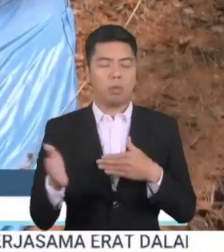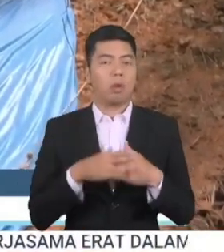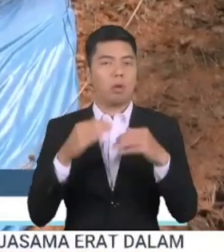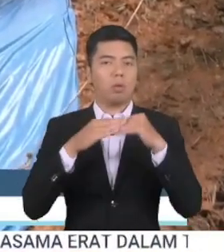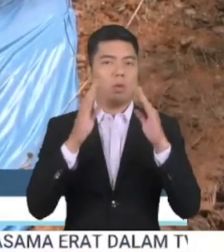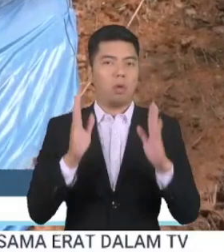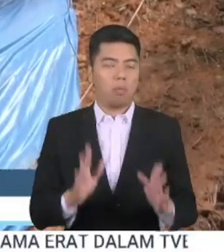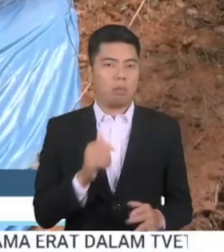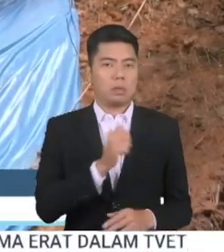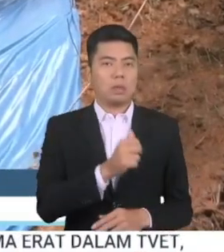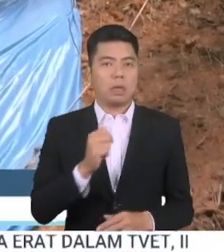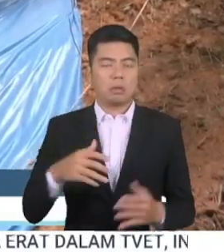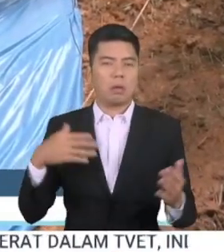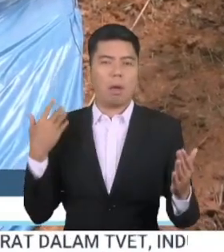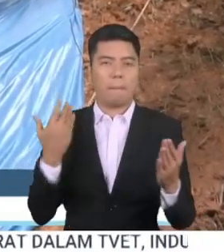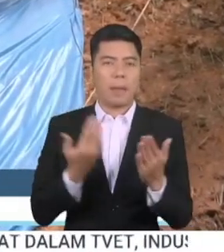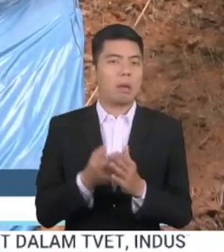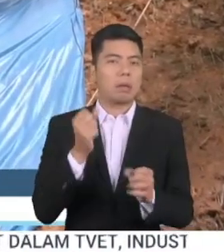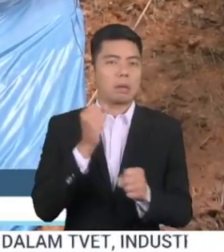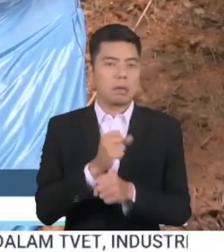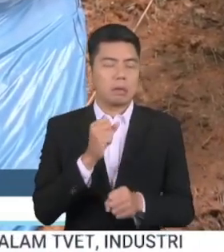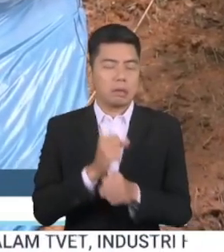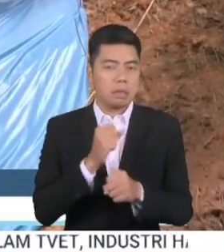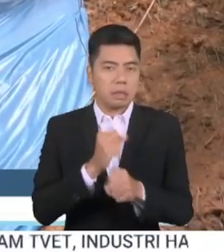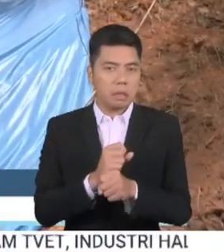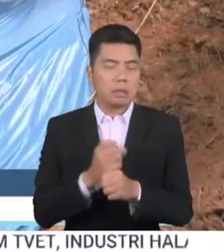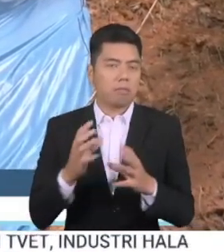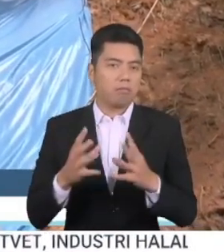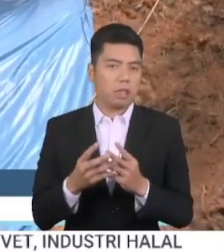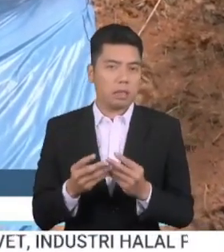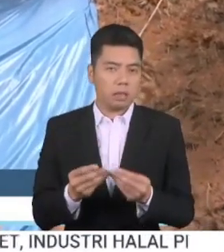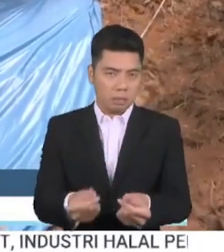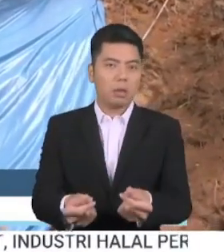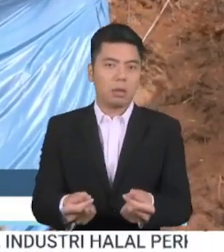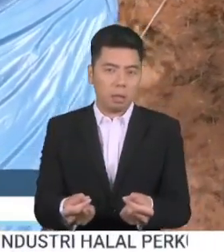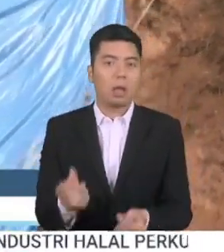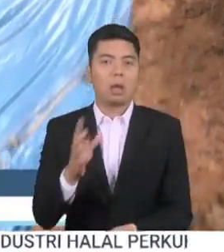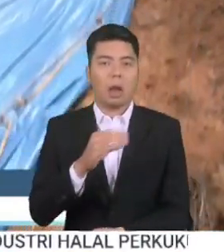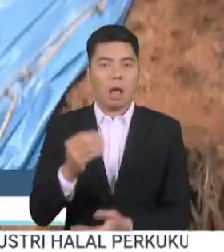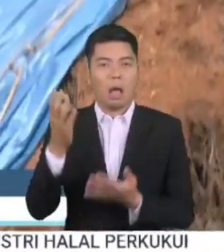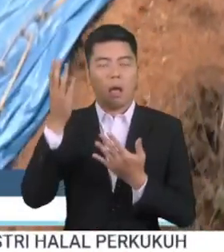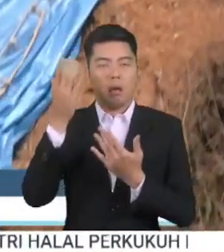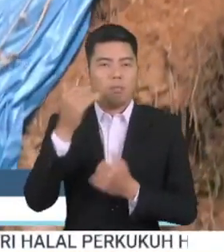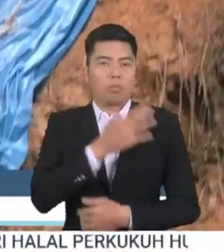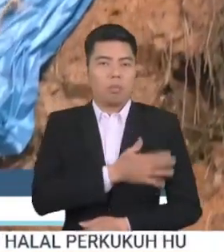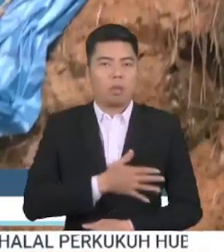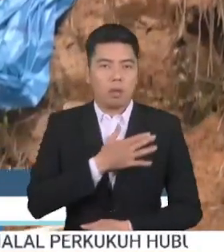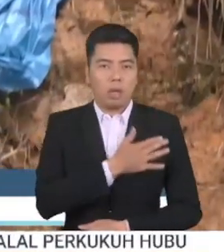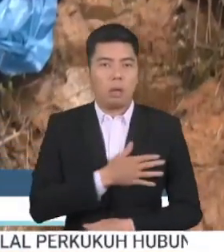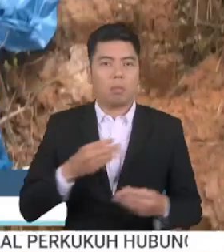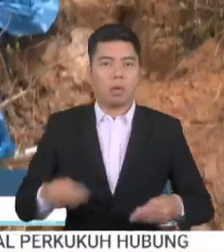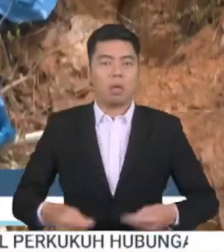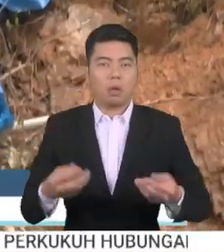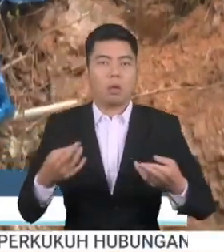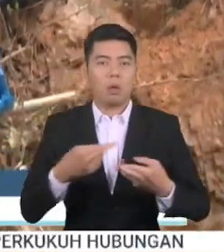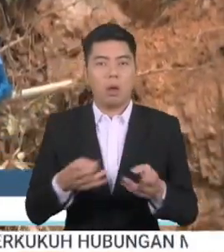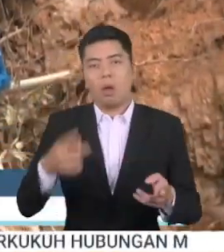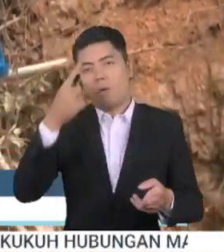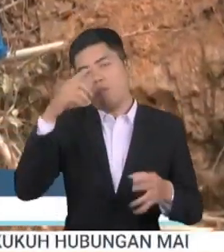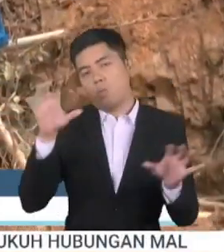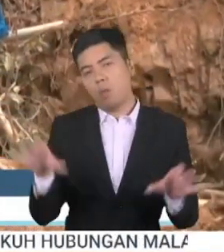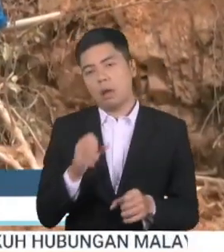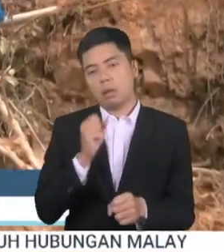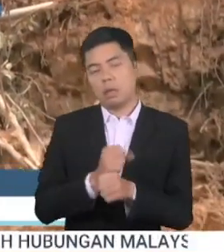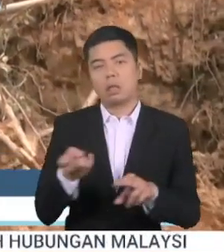ke rumah masing-masing sehingga kerja-kerja pembaikan cerun selesai. Pada masa sama, beliau meminta pihak berkuasa diberikan ruang untuk